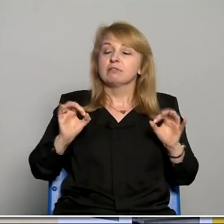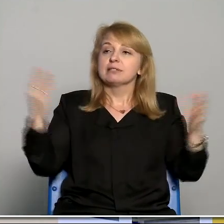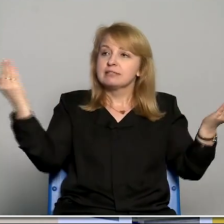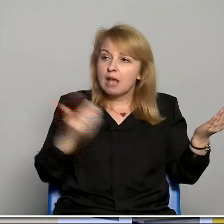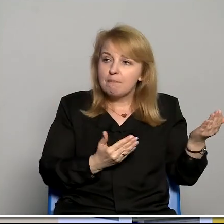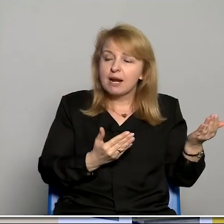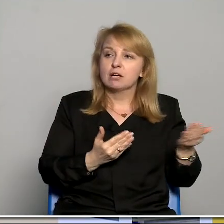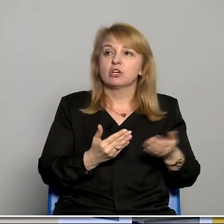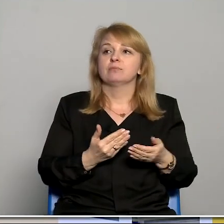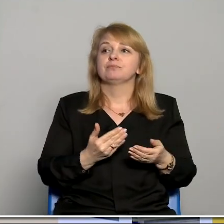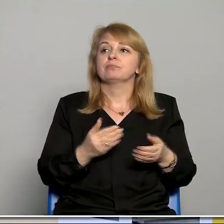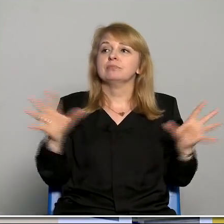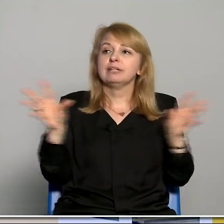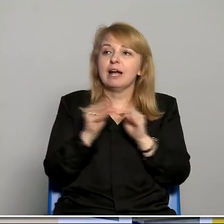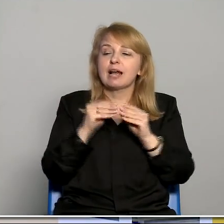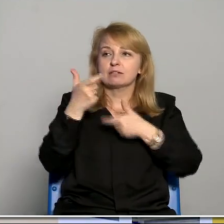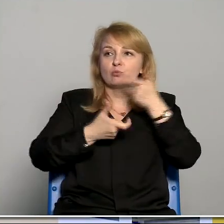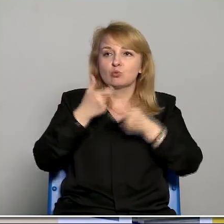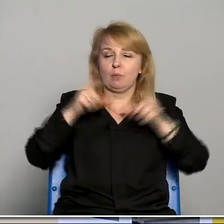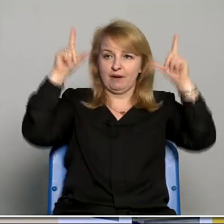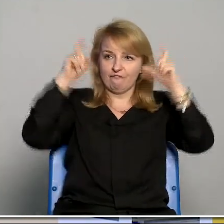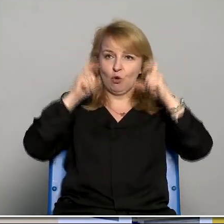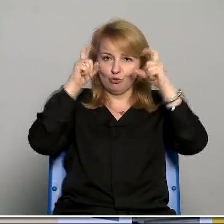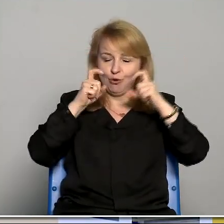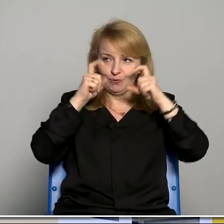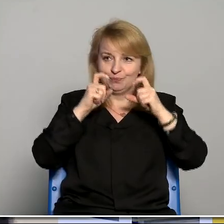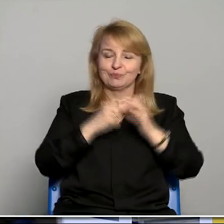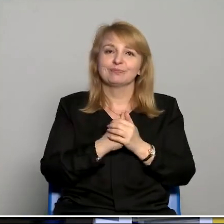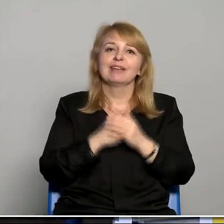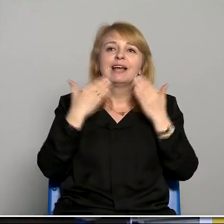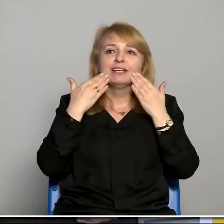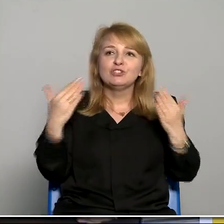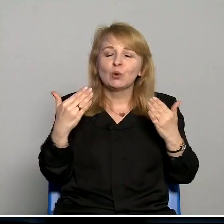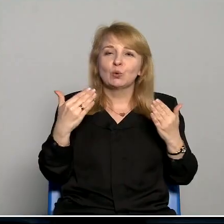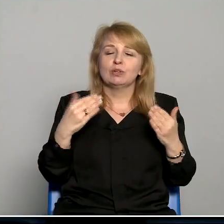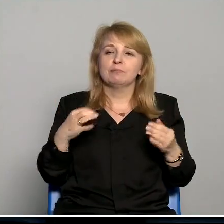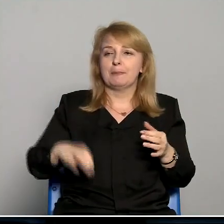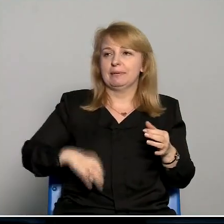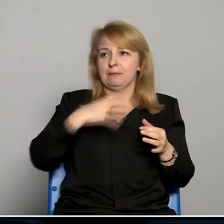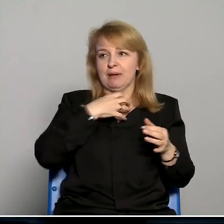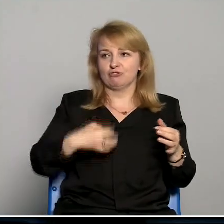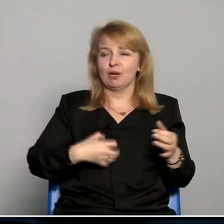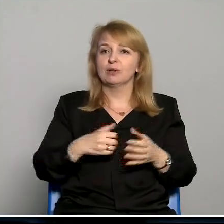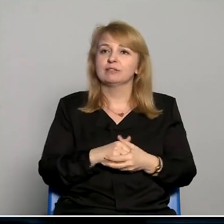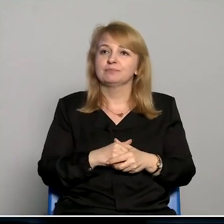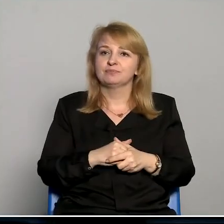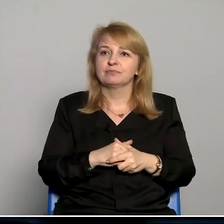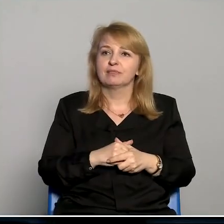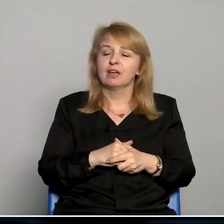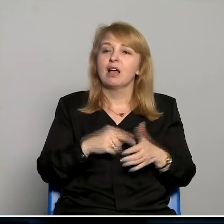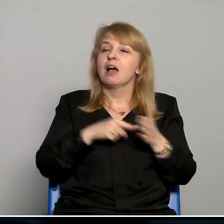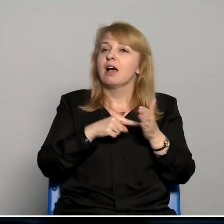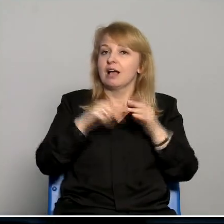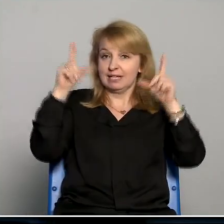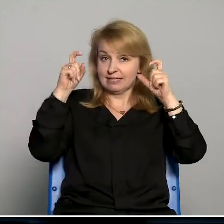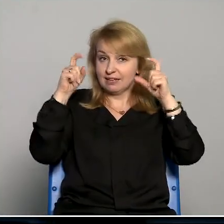organizatorów do wspólnego zdjęcia tutaj w holu. Dziękuję Panie Marszałku. A propos zdjęć, jeszcze